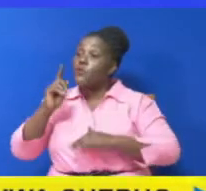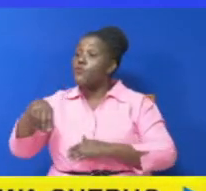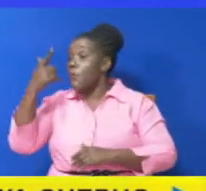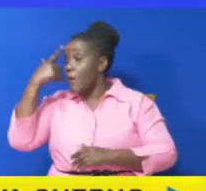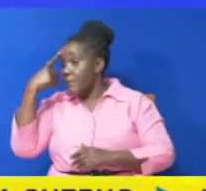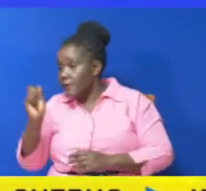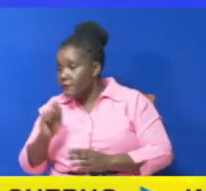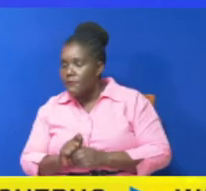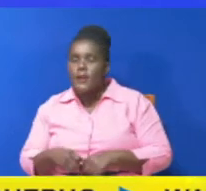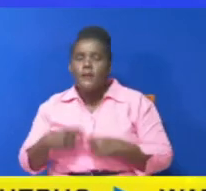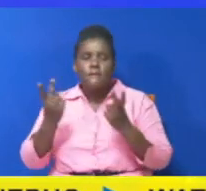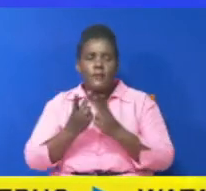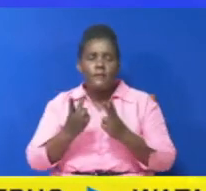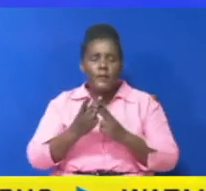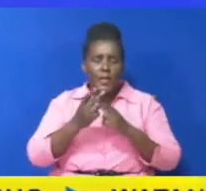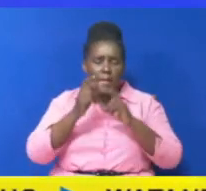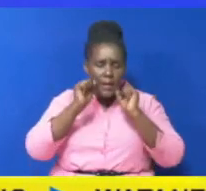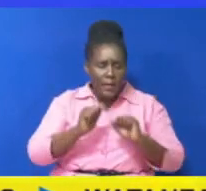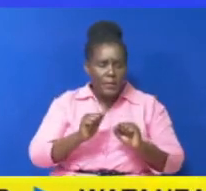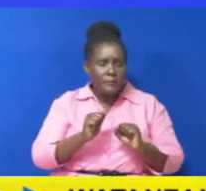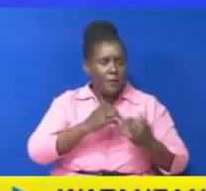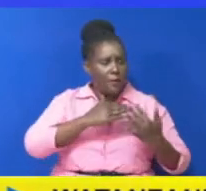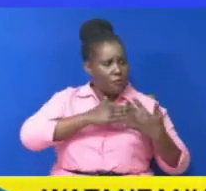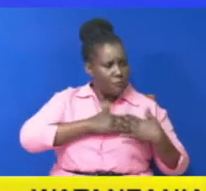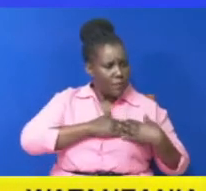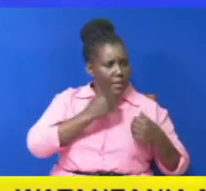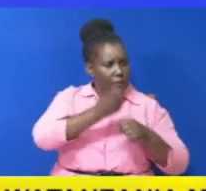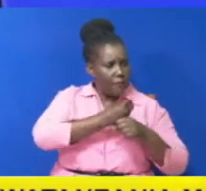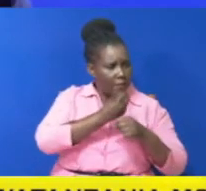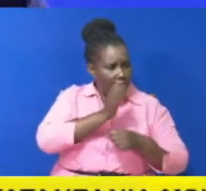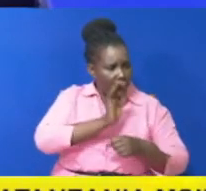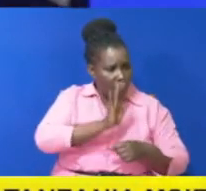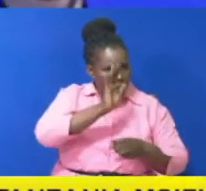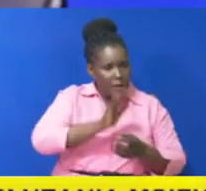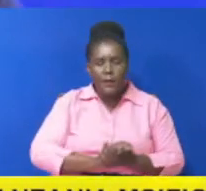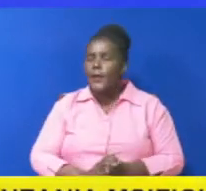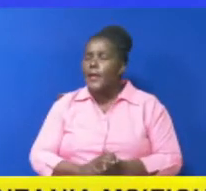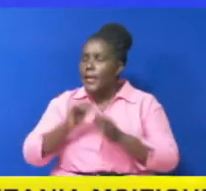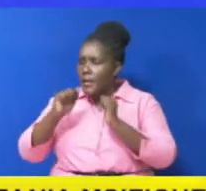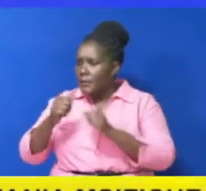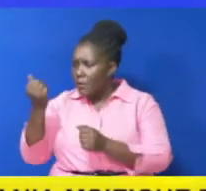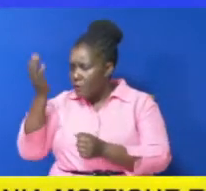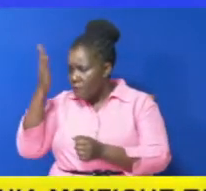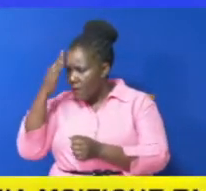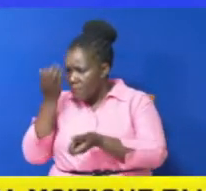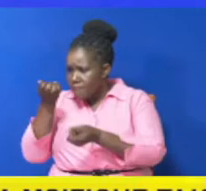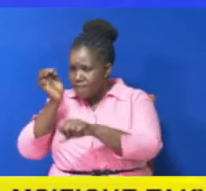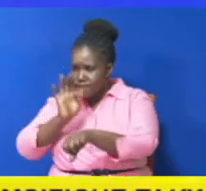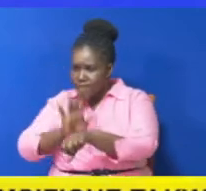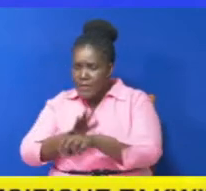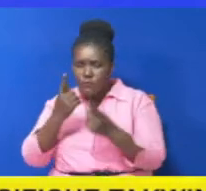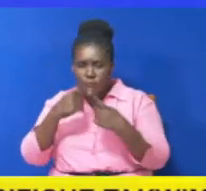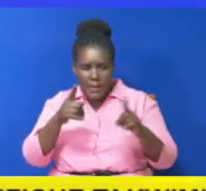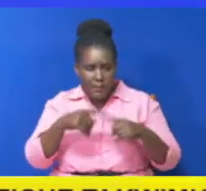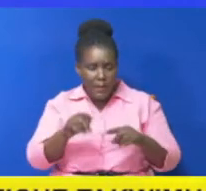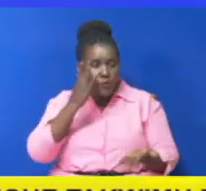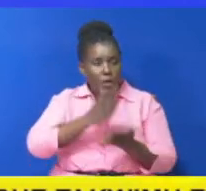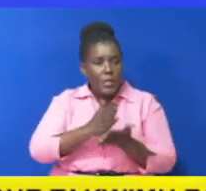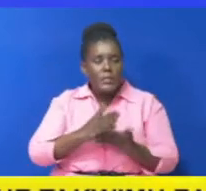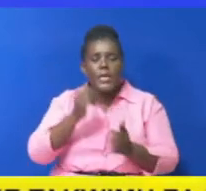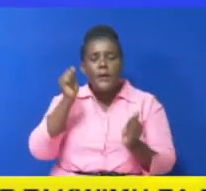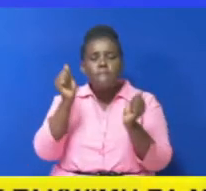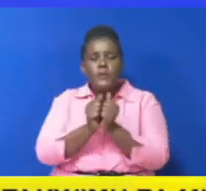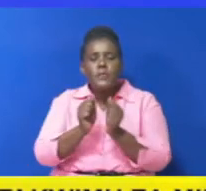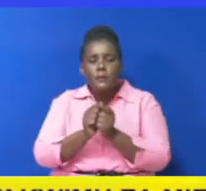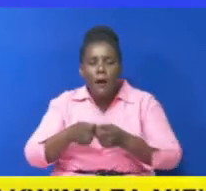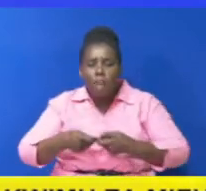namna kuwapenda watu wako wanaokusaidia katika kiwanda, ujaribu kujua vile vile utafanyaje katika kuhakikisha bidhaa zako zinakwenda kulia na kushoto.